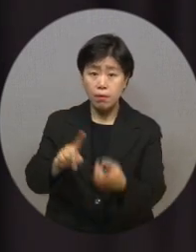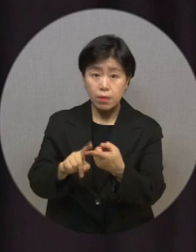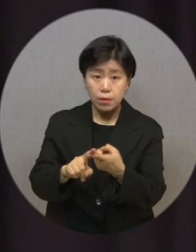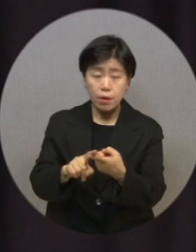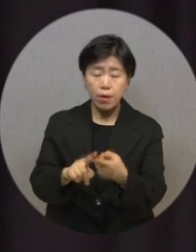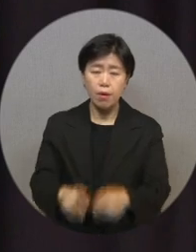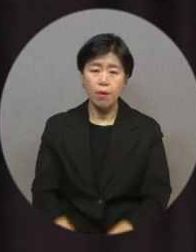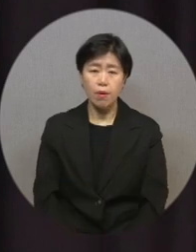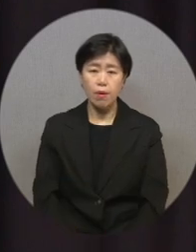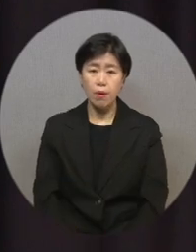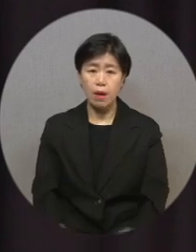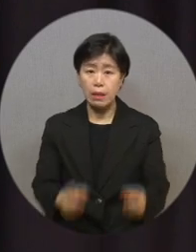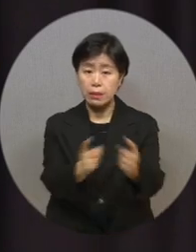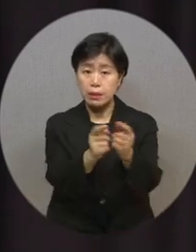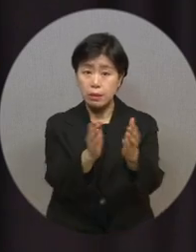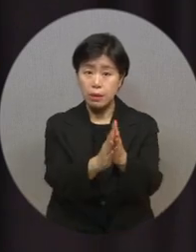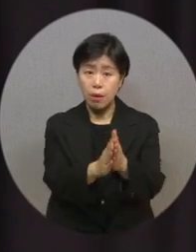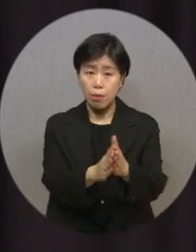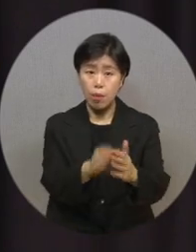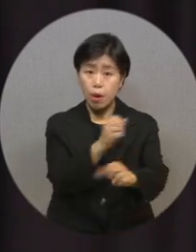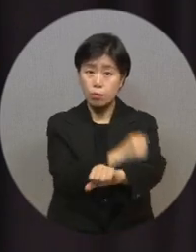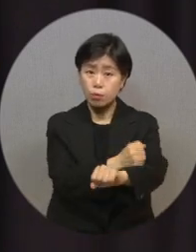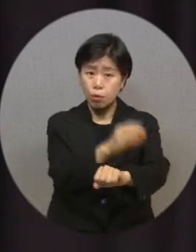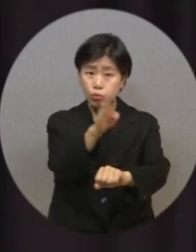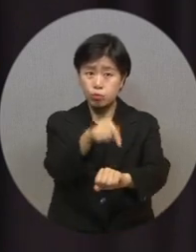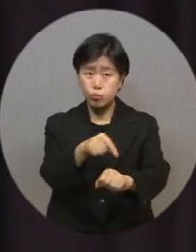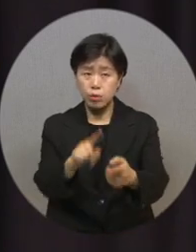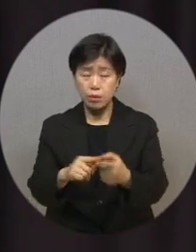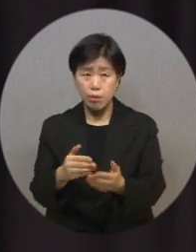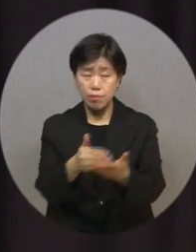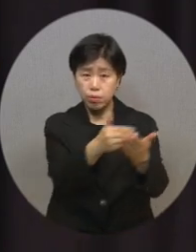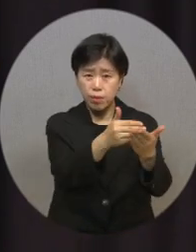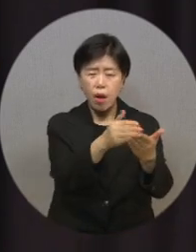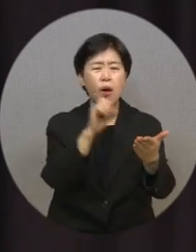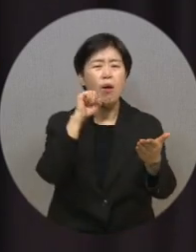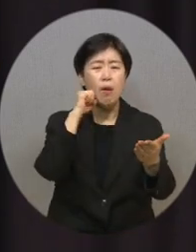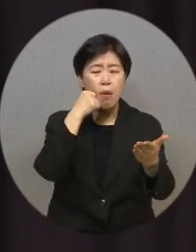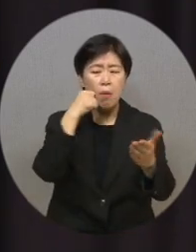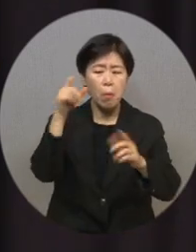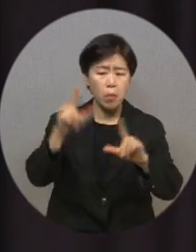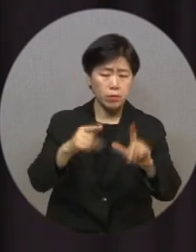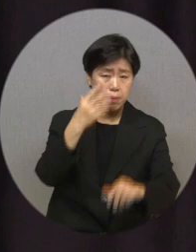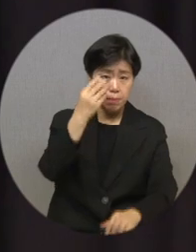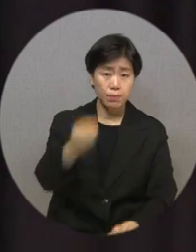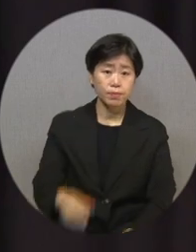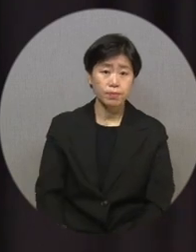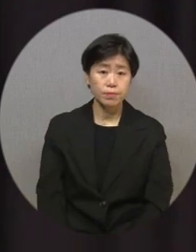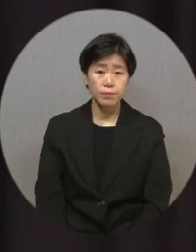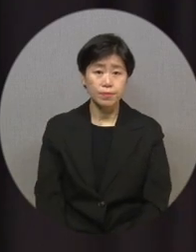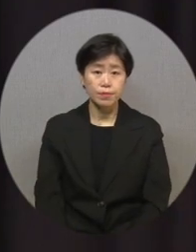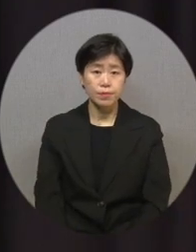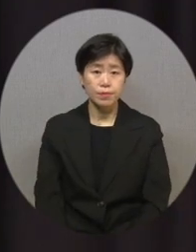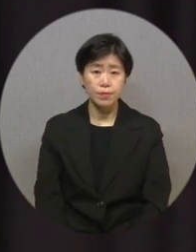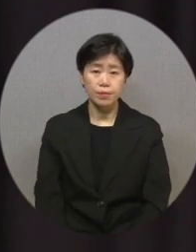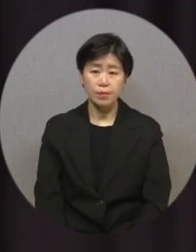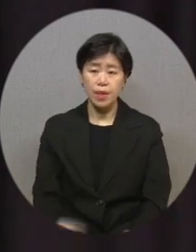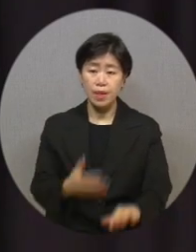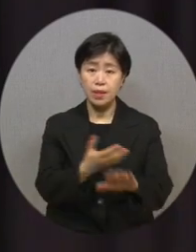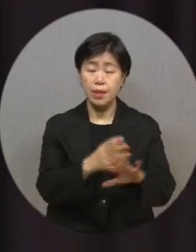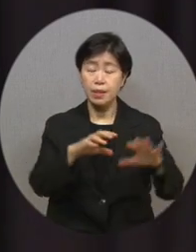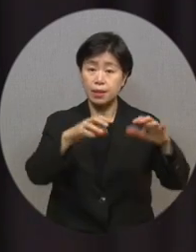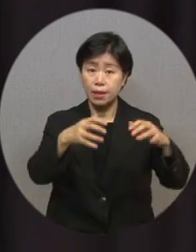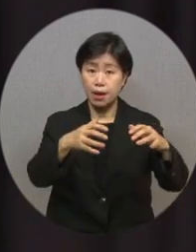고용 센터나 노동부로 찾아가기가 굉장히 곤란한 부분이 있었습니다 그래서 아 그때 당시에 이제 외국인 근로자 지원 센터가